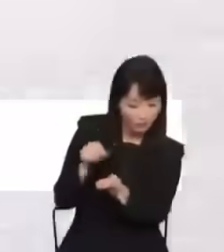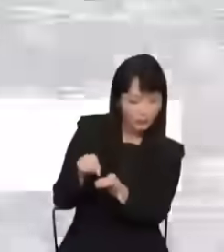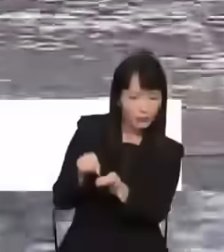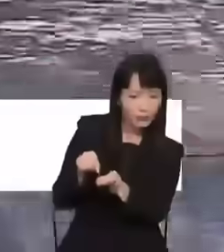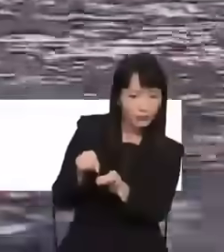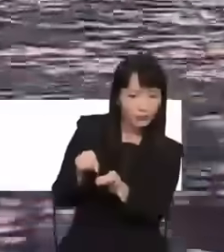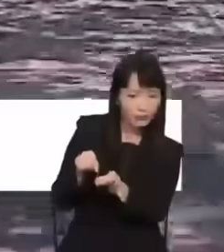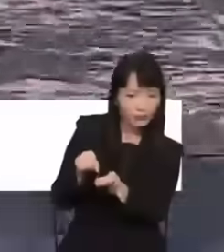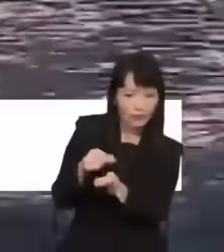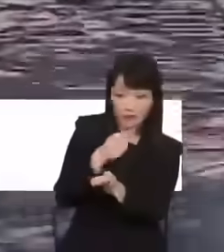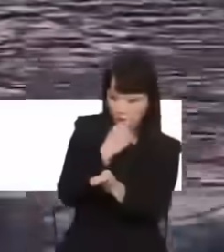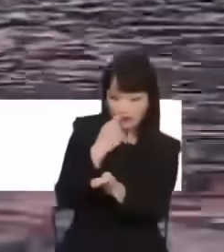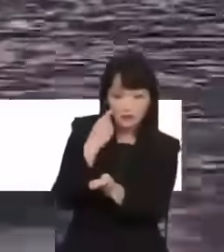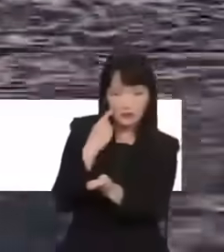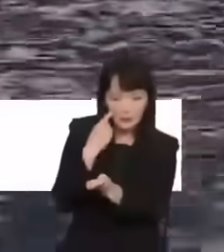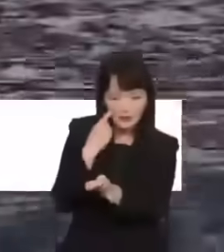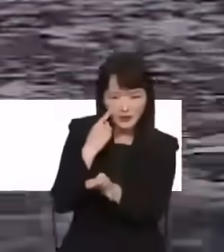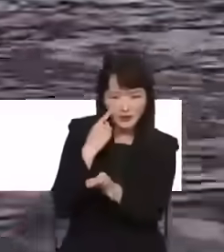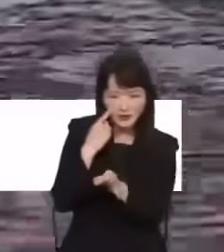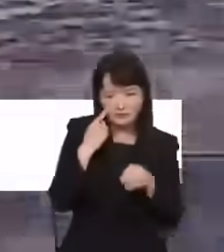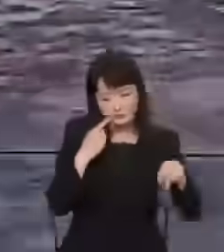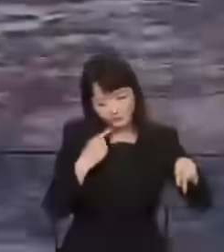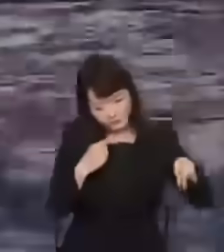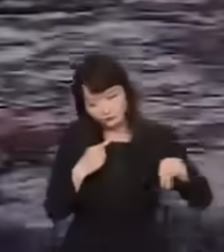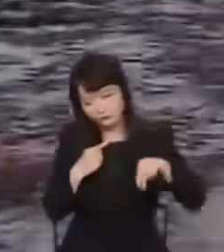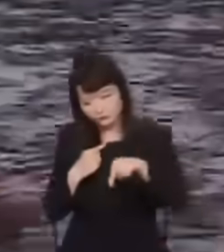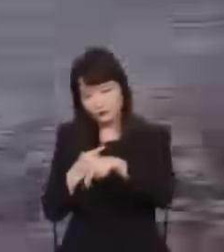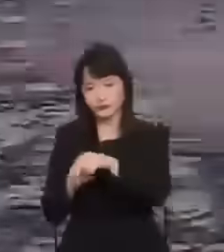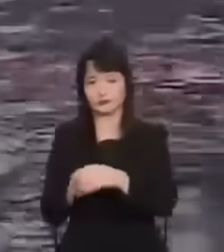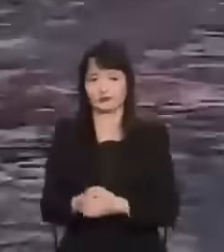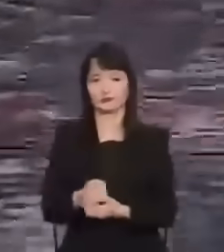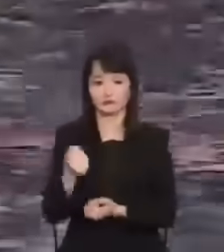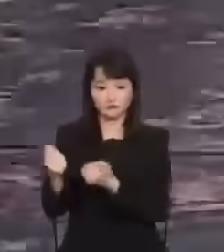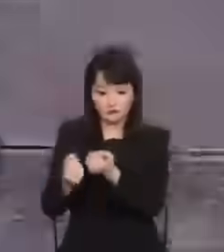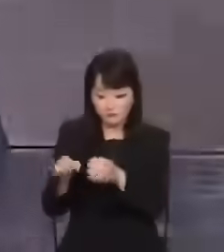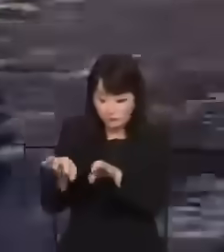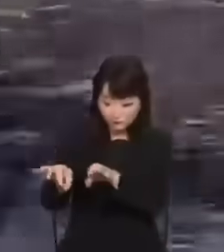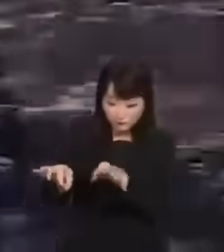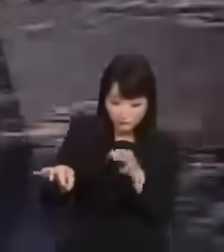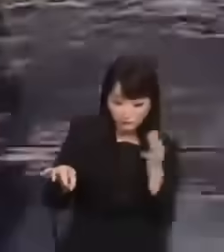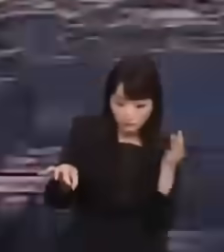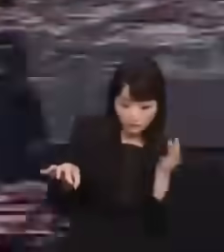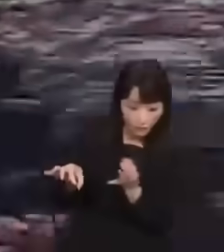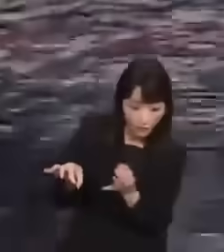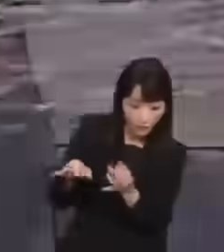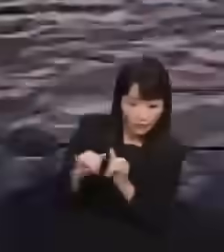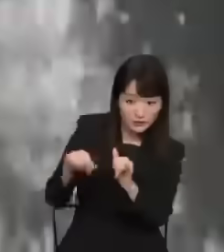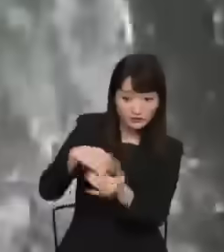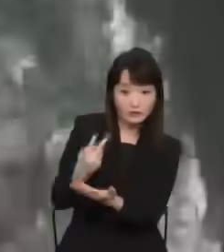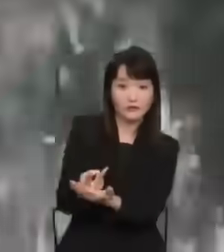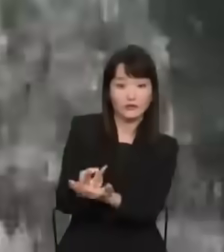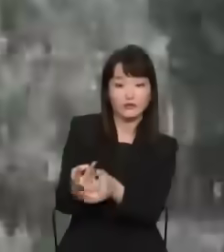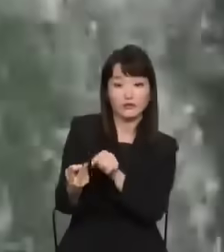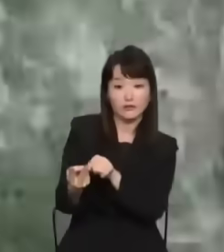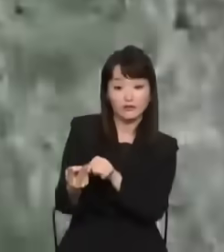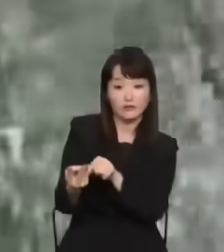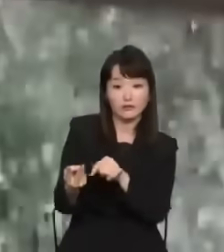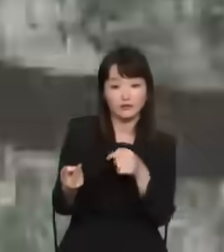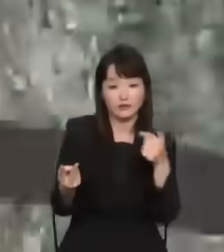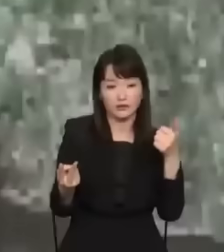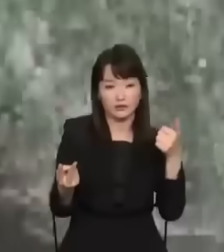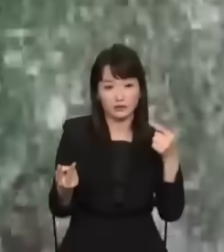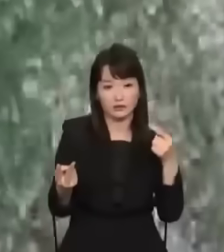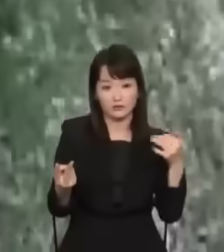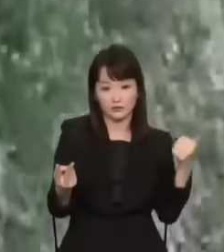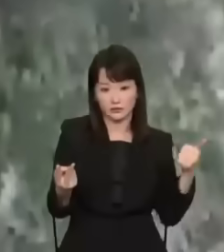한번 확인해보고 가자고 그래서. 자전거 옆을 자세히 살펴보니 사람이 쓰러져 있습니다. 이 소방관은